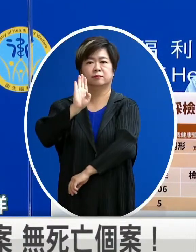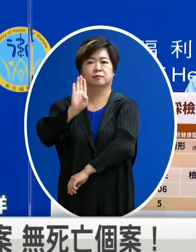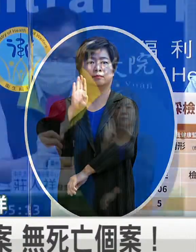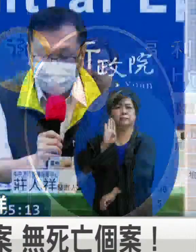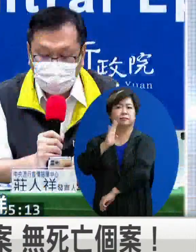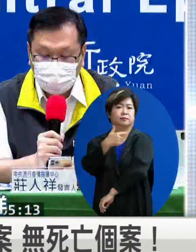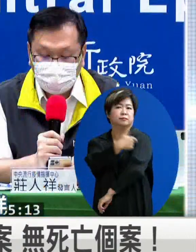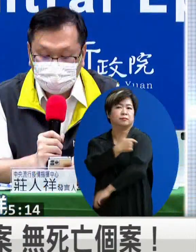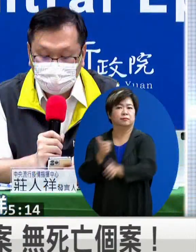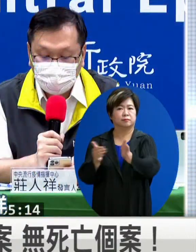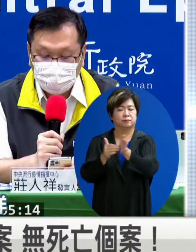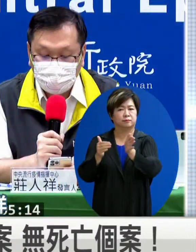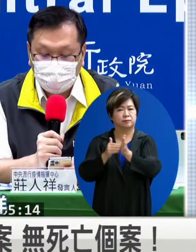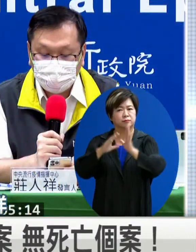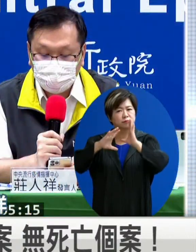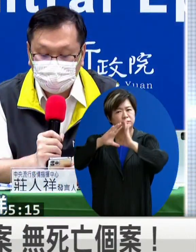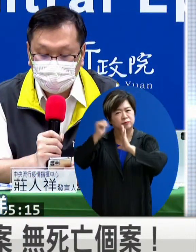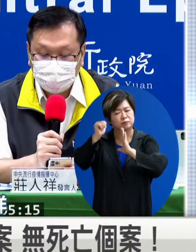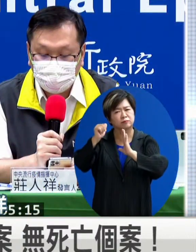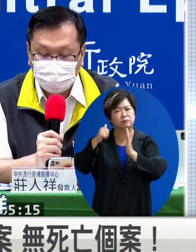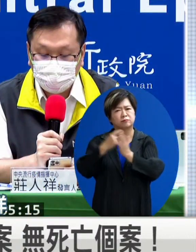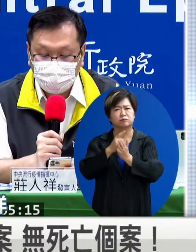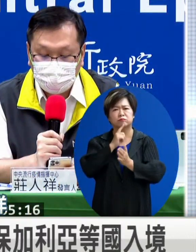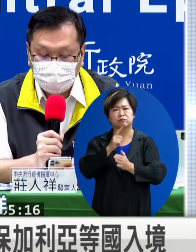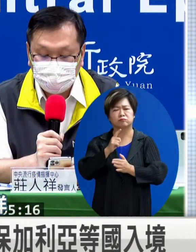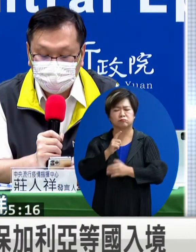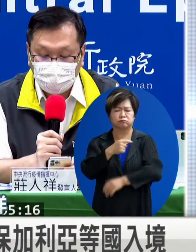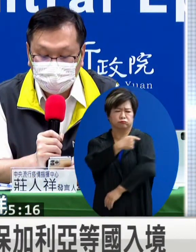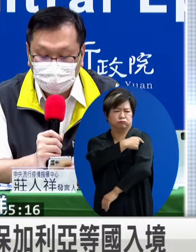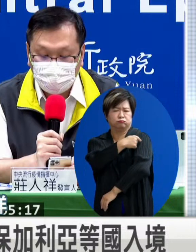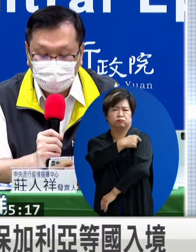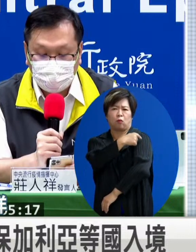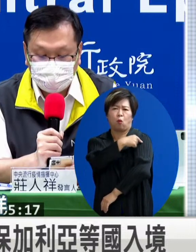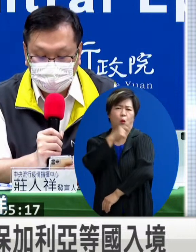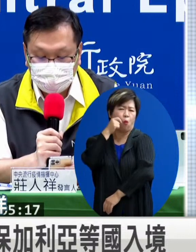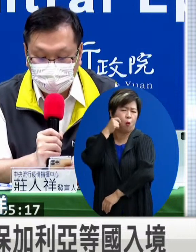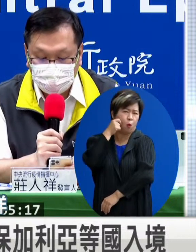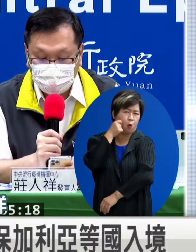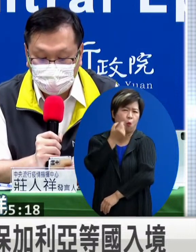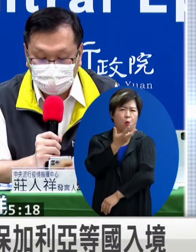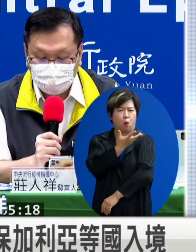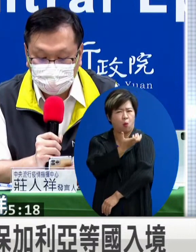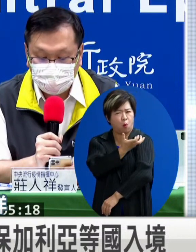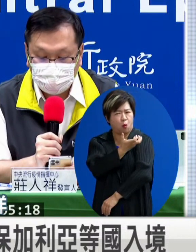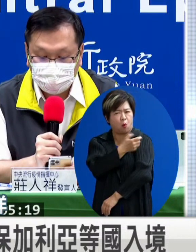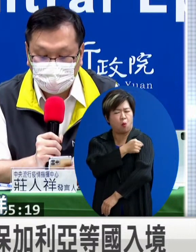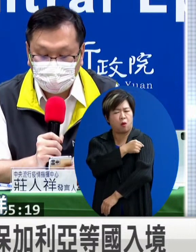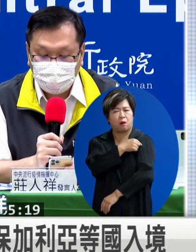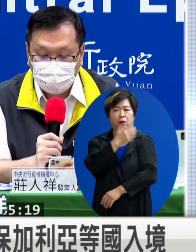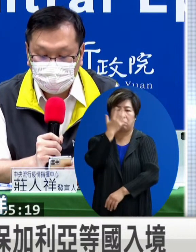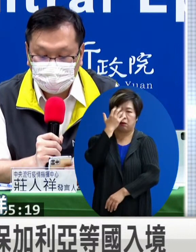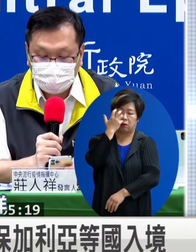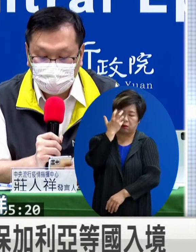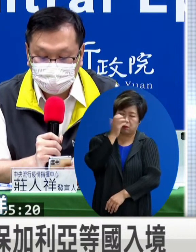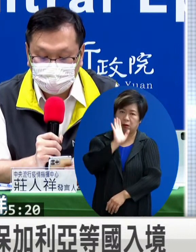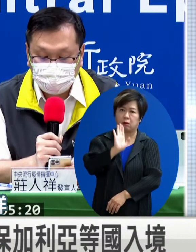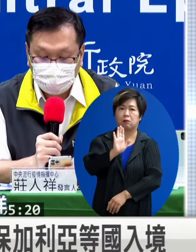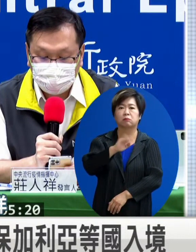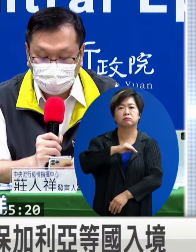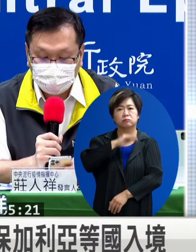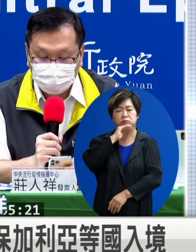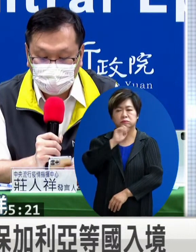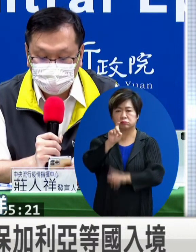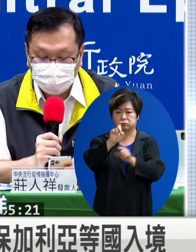疫苗，那返家后仅表示接种部位的酸痛仅显疲倦状，但是